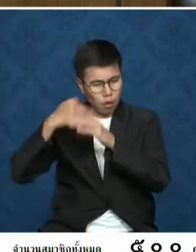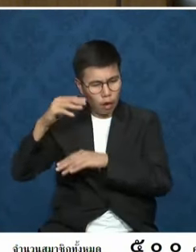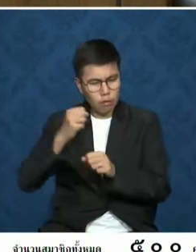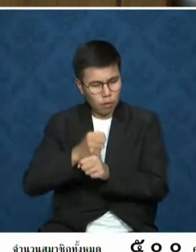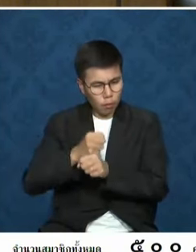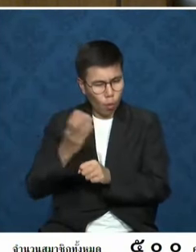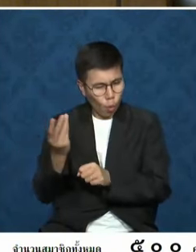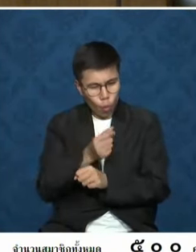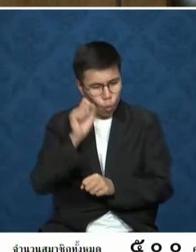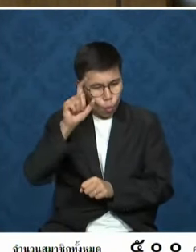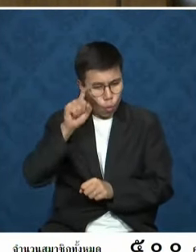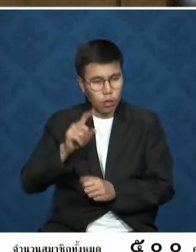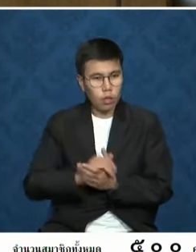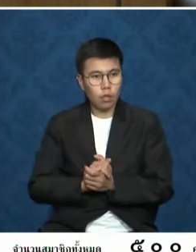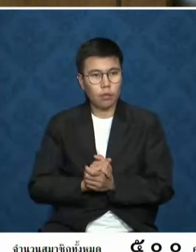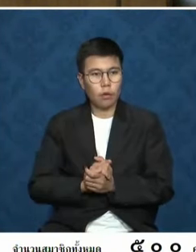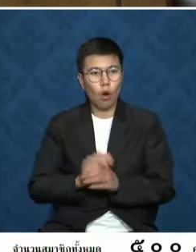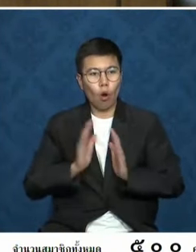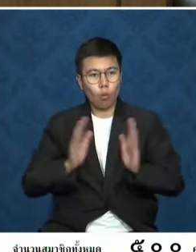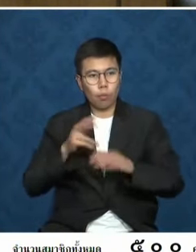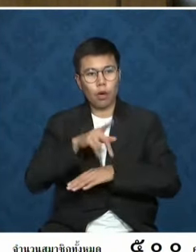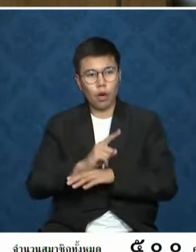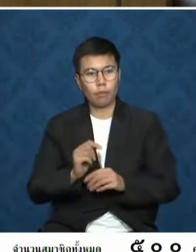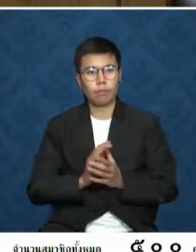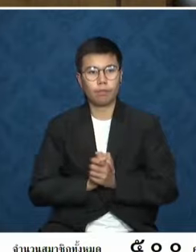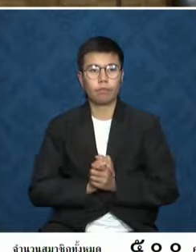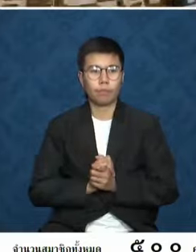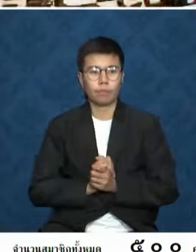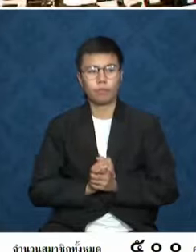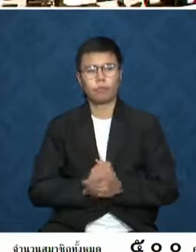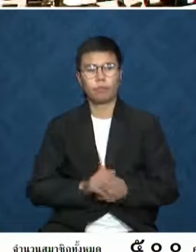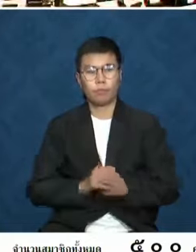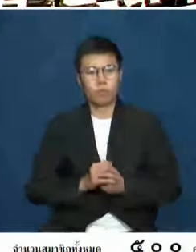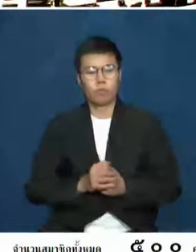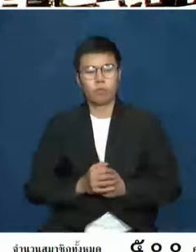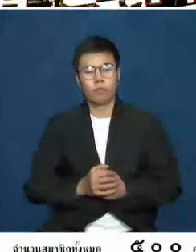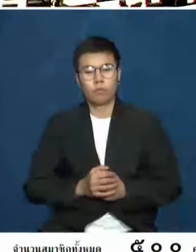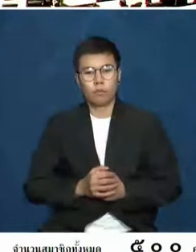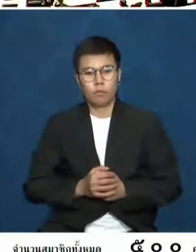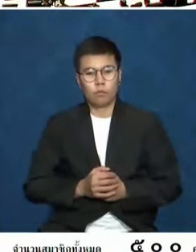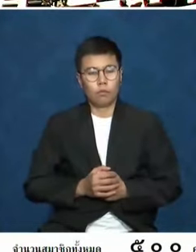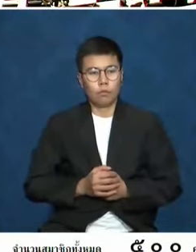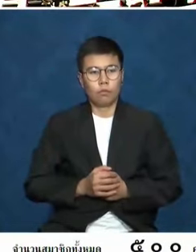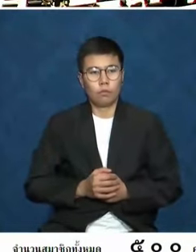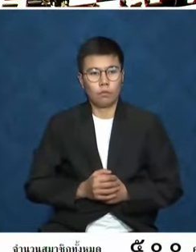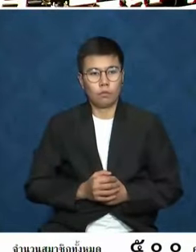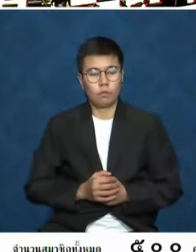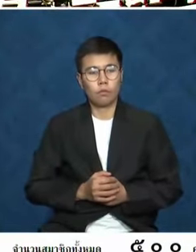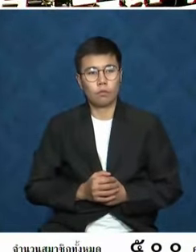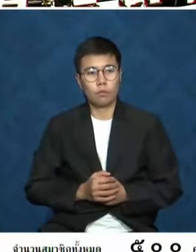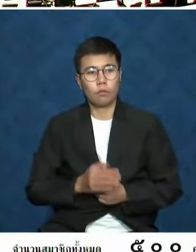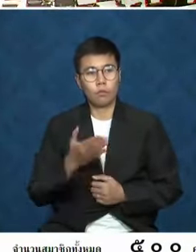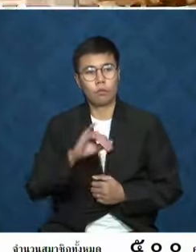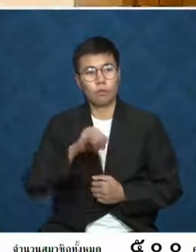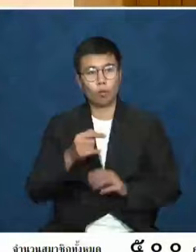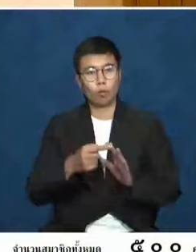เร็วครับถึงจะขับเคอนปเทศต่ไปได้ครับขบคทานปท ไปอยางย่งครับต่ไปท่านจุร